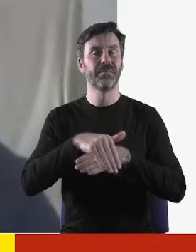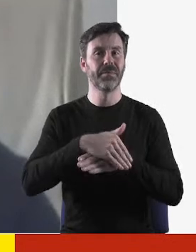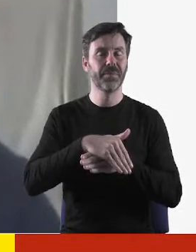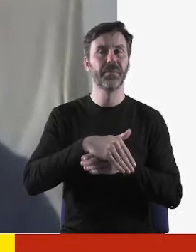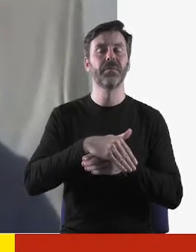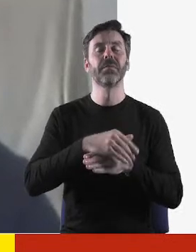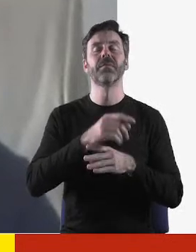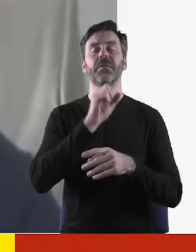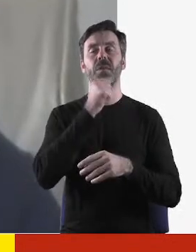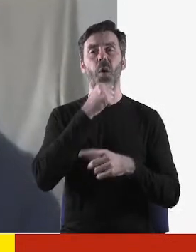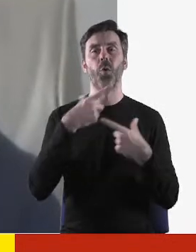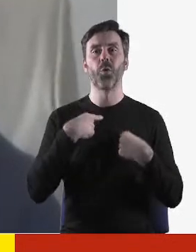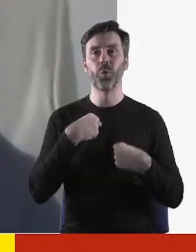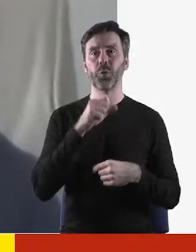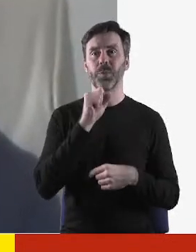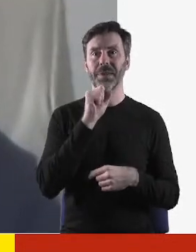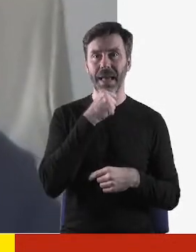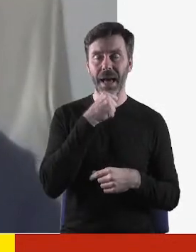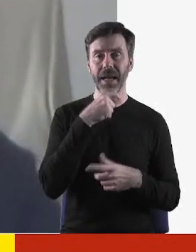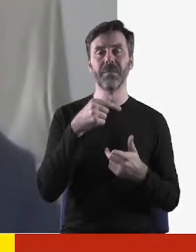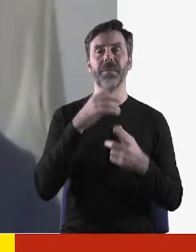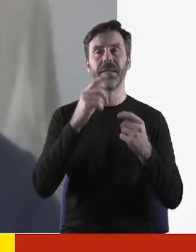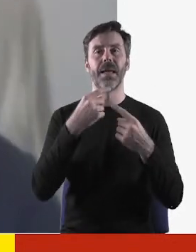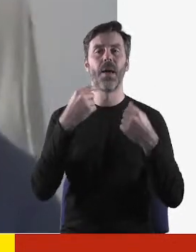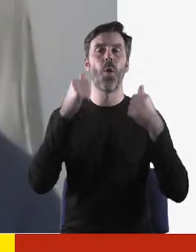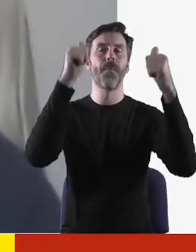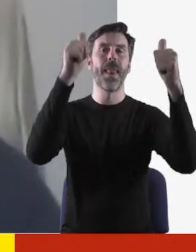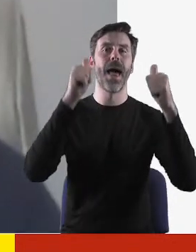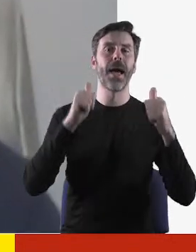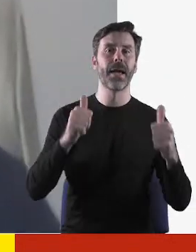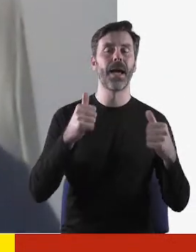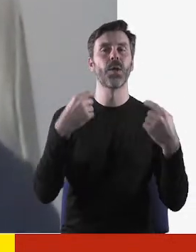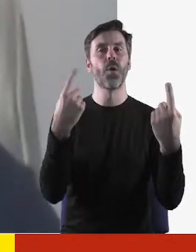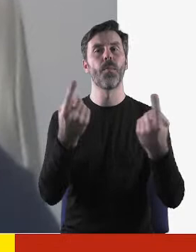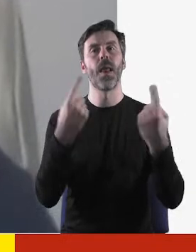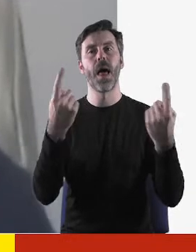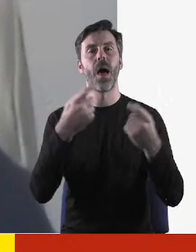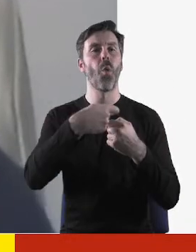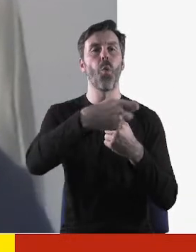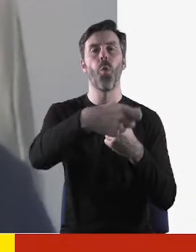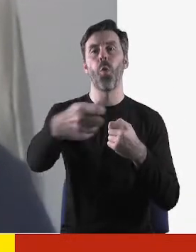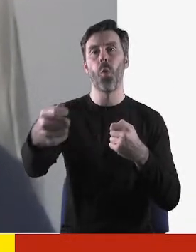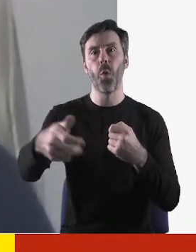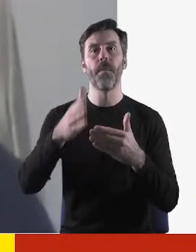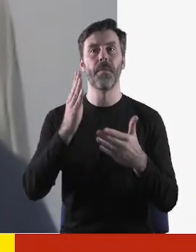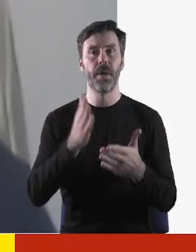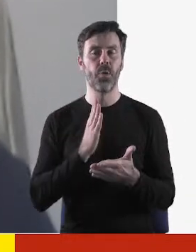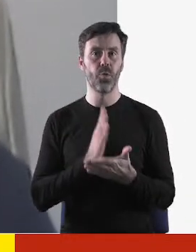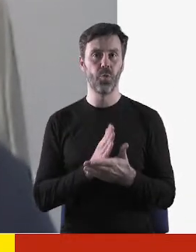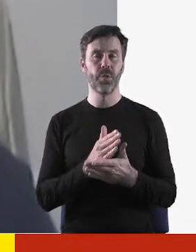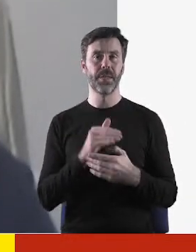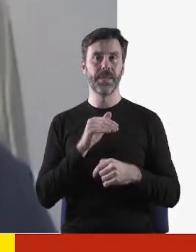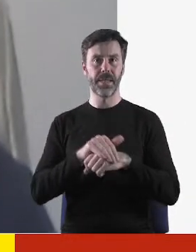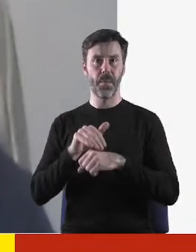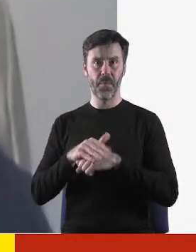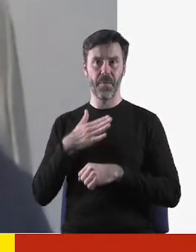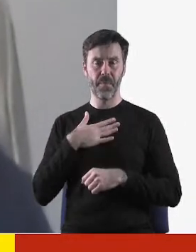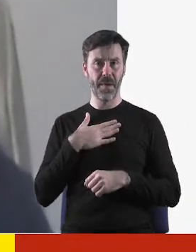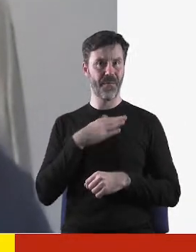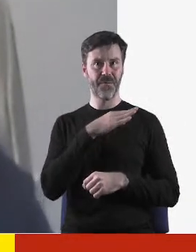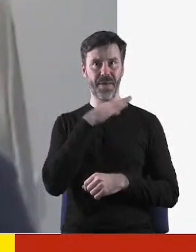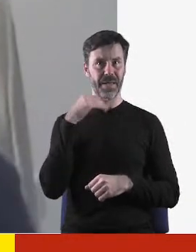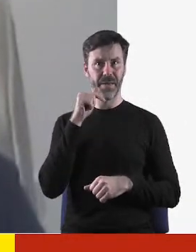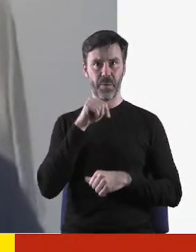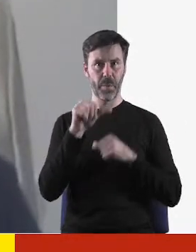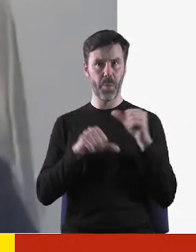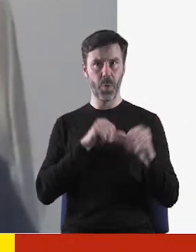międzyinstytucjonalną i te plakaty czy ulotki, które do tej pory zamówiliśmy i wystarczą nam na ten rok